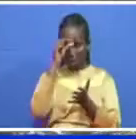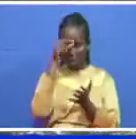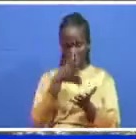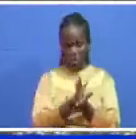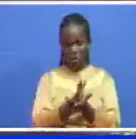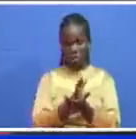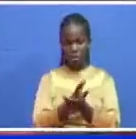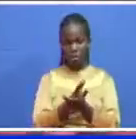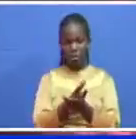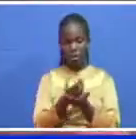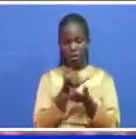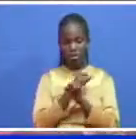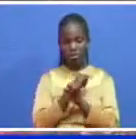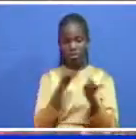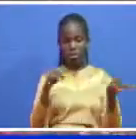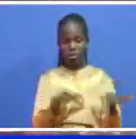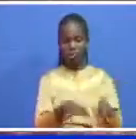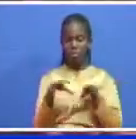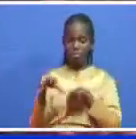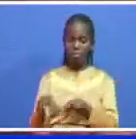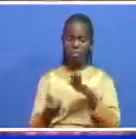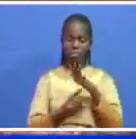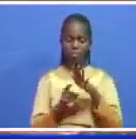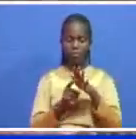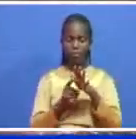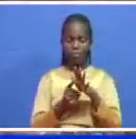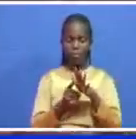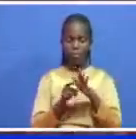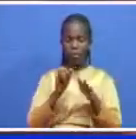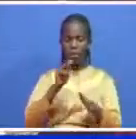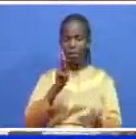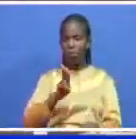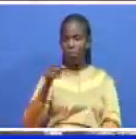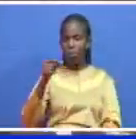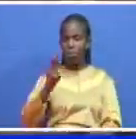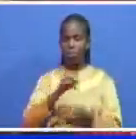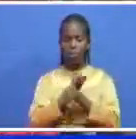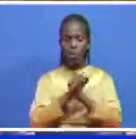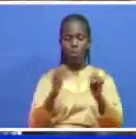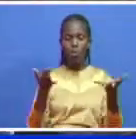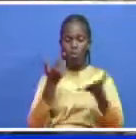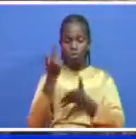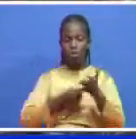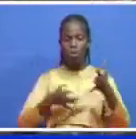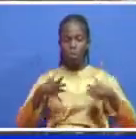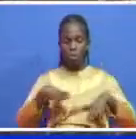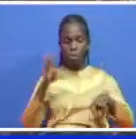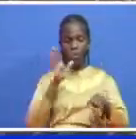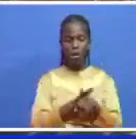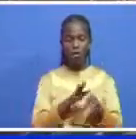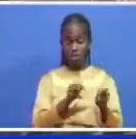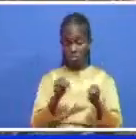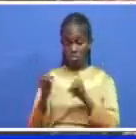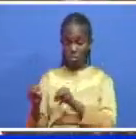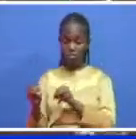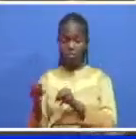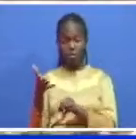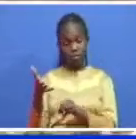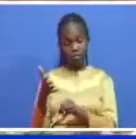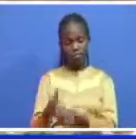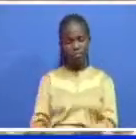ni uudhesi soko kudhesi ya soko wa Ikungu ula wambula kana otelo munene wa ene ndinu ende na udhami ya na kuikala kisioni